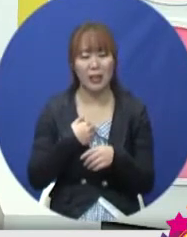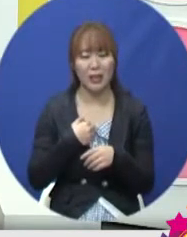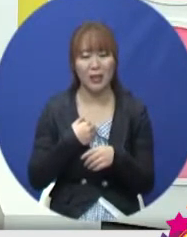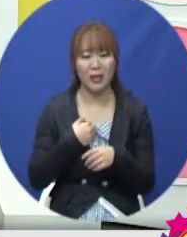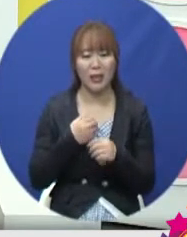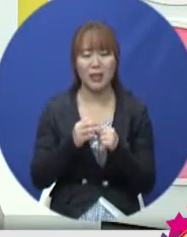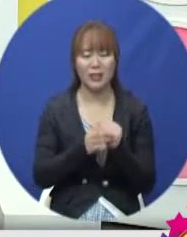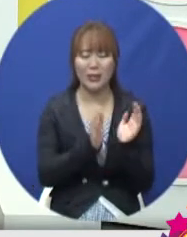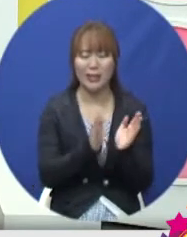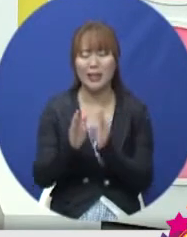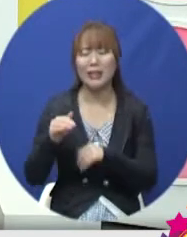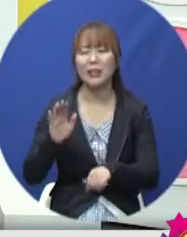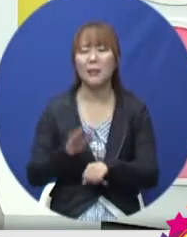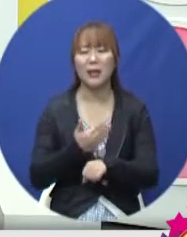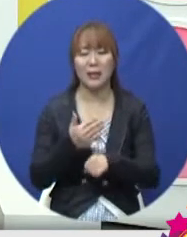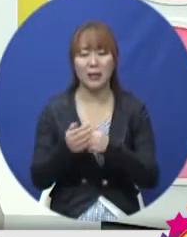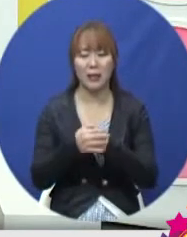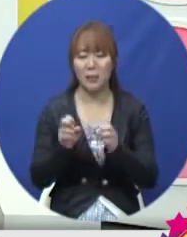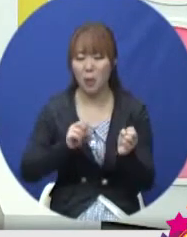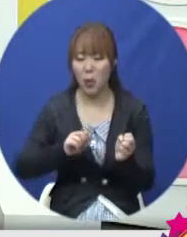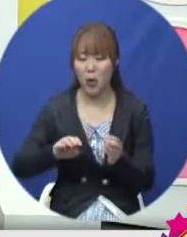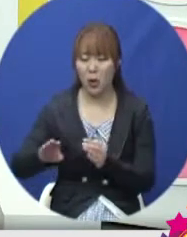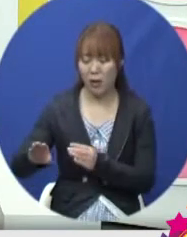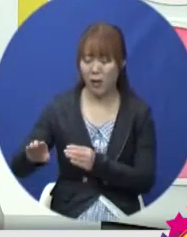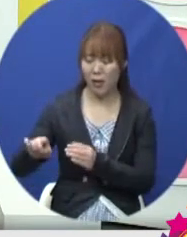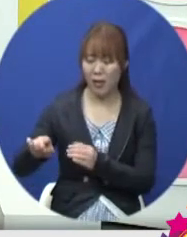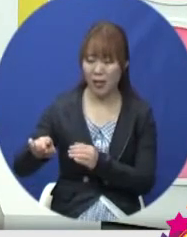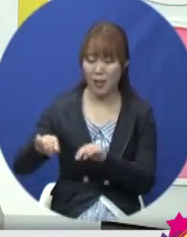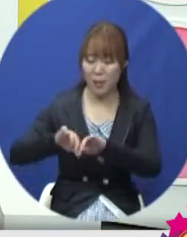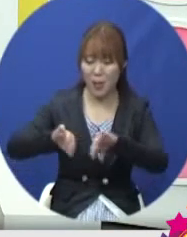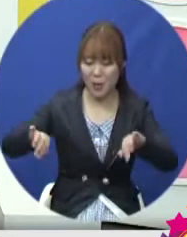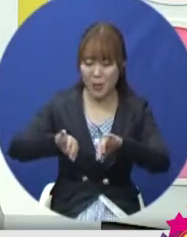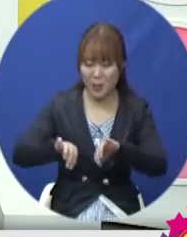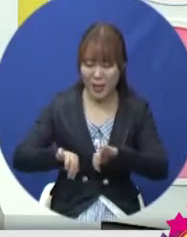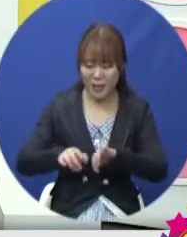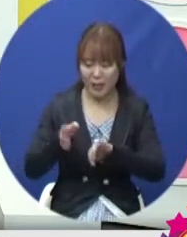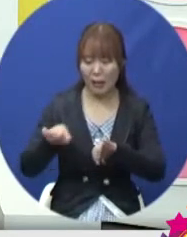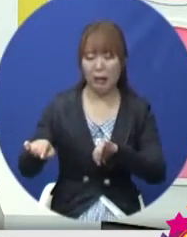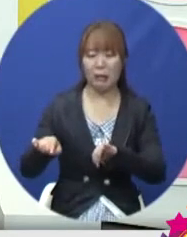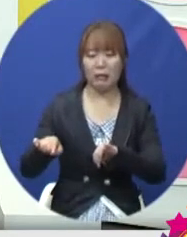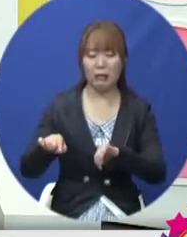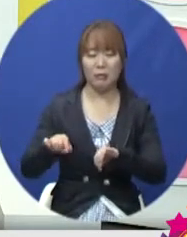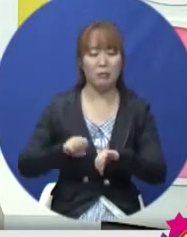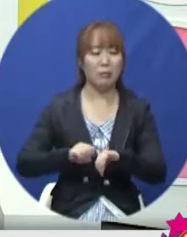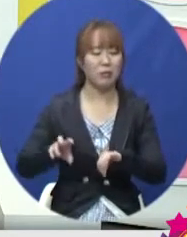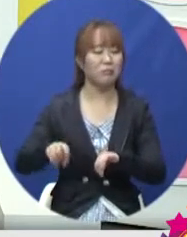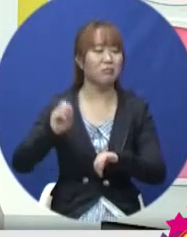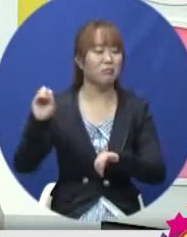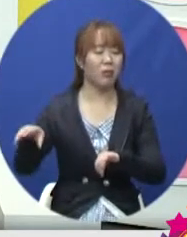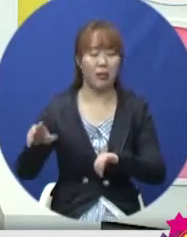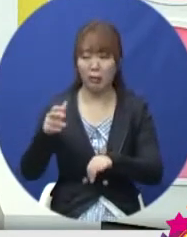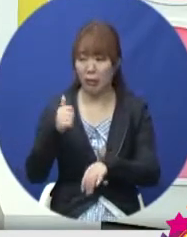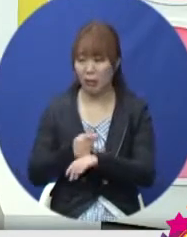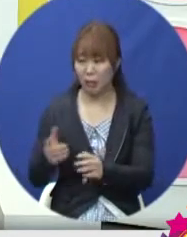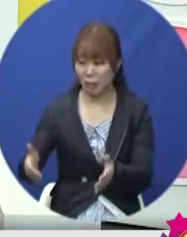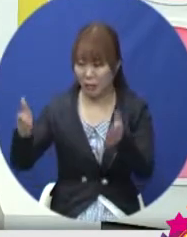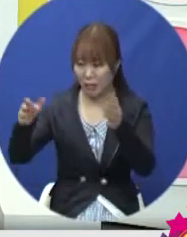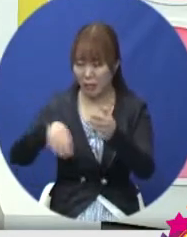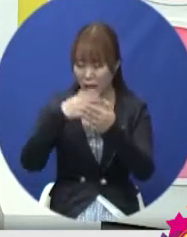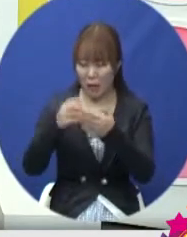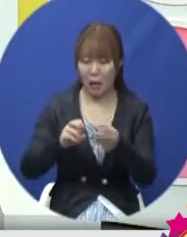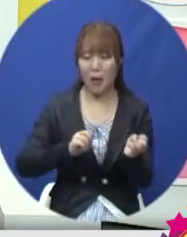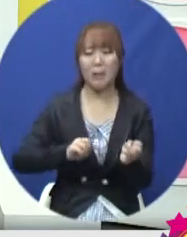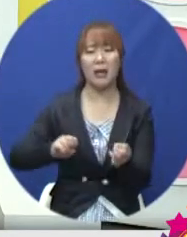내가 챙길 잘못 챙겨가지고 네. 버리는 거를 그 따로 놨는데 그것도 긴 줄 알고 그냥 집어넣어서 빡세게 이제